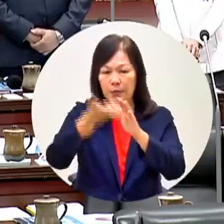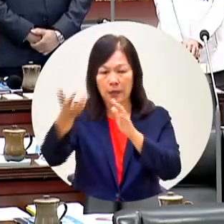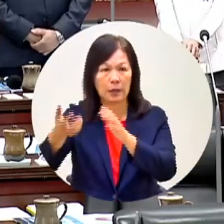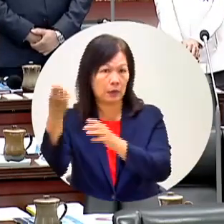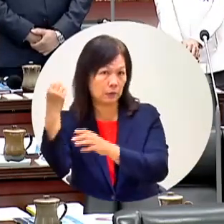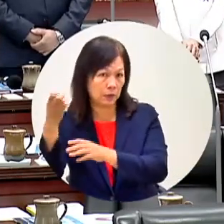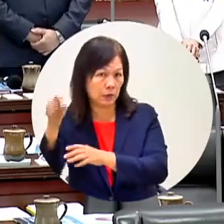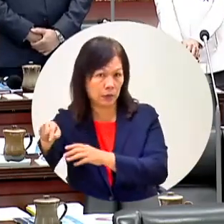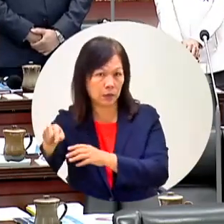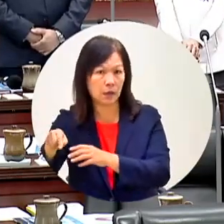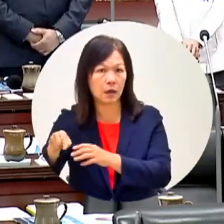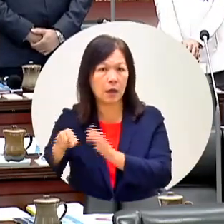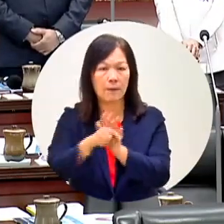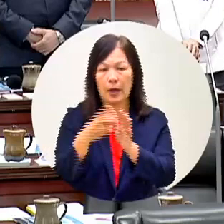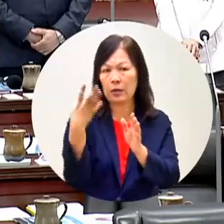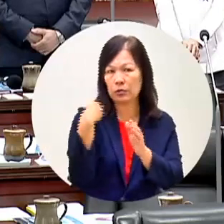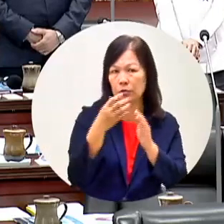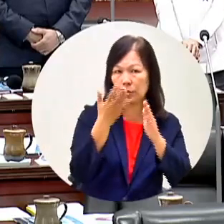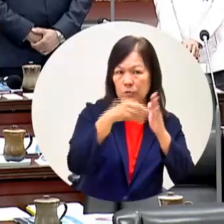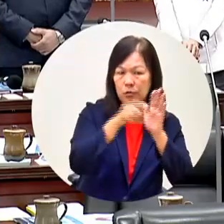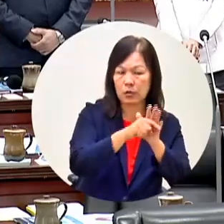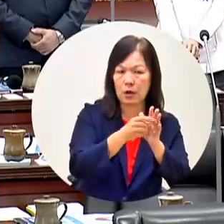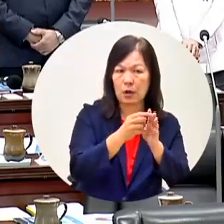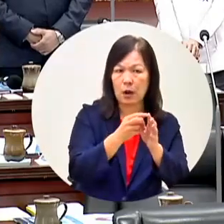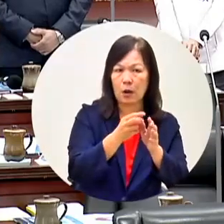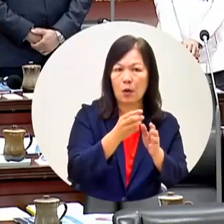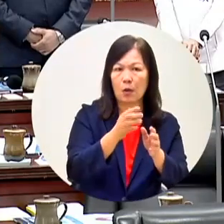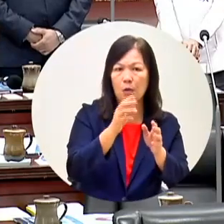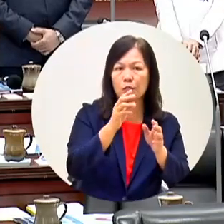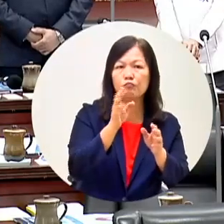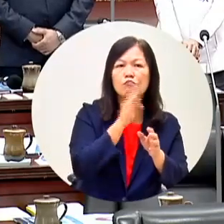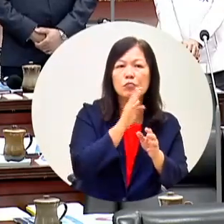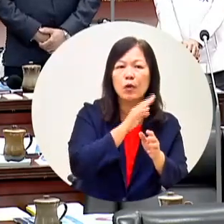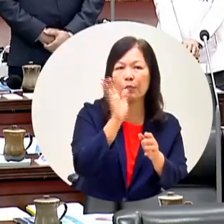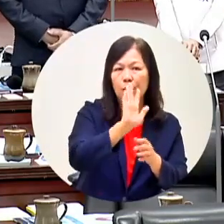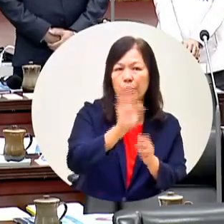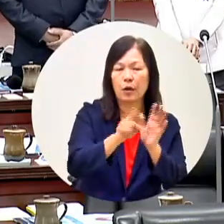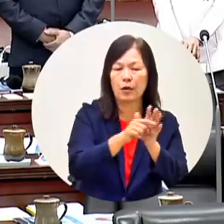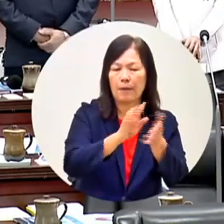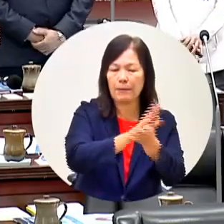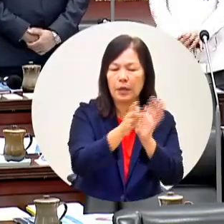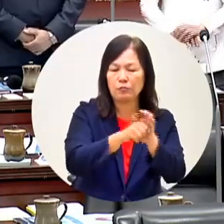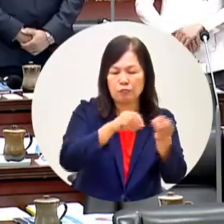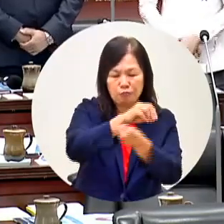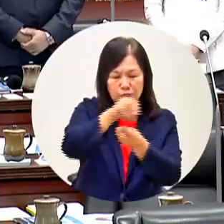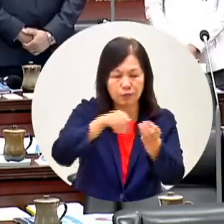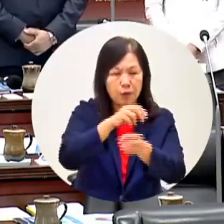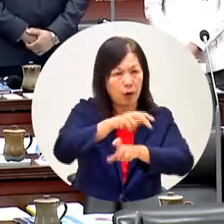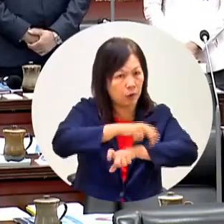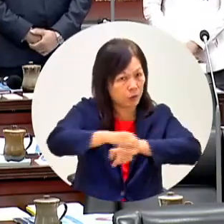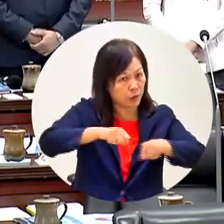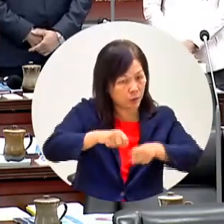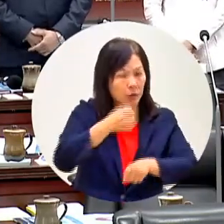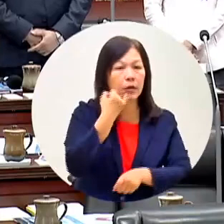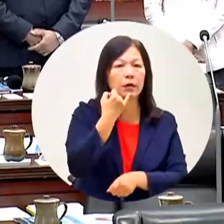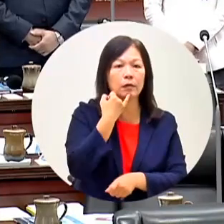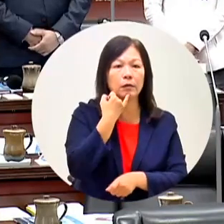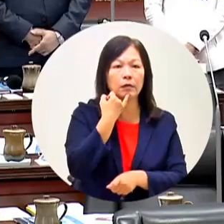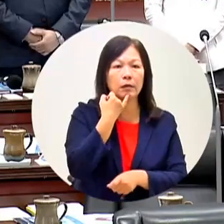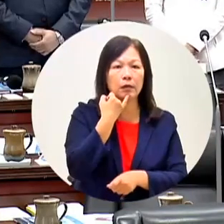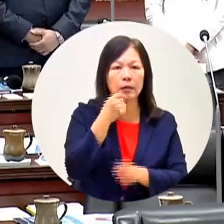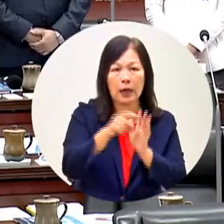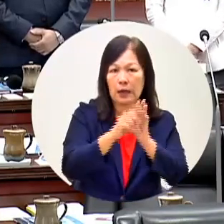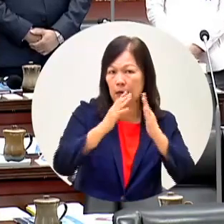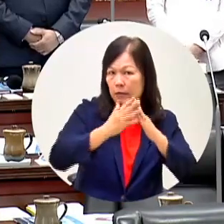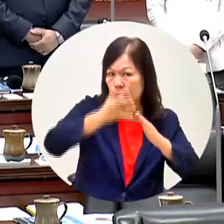废，这是拄啊一个综合利用会当去活化的场所，是咪市长？就像社会局长头